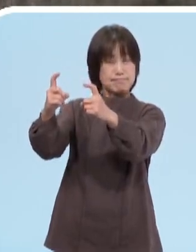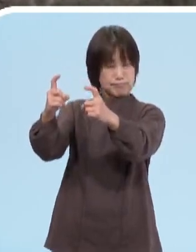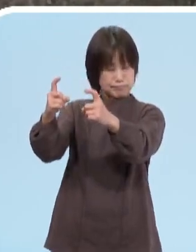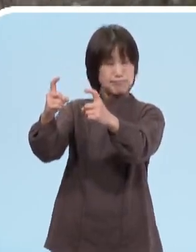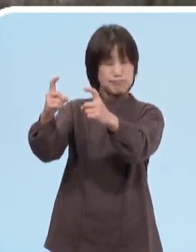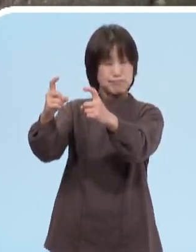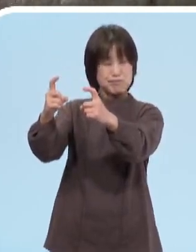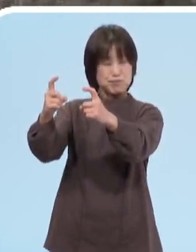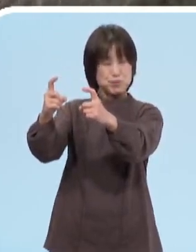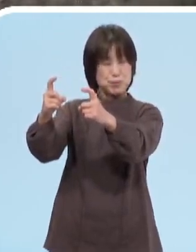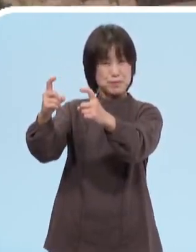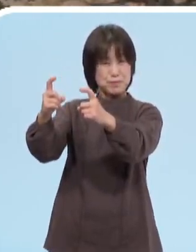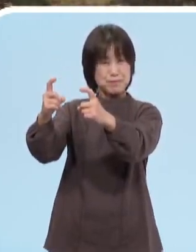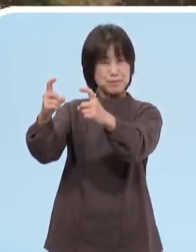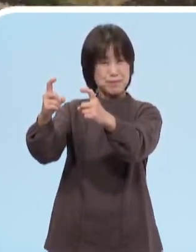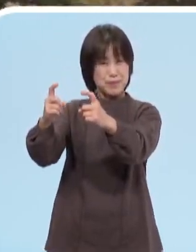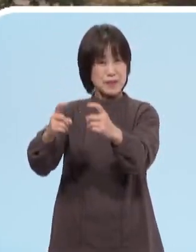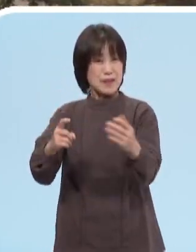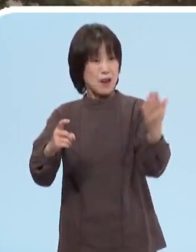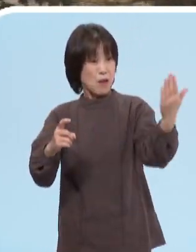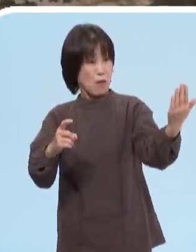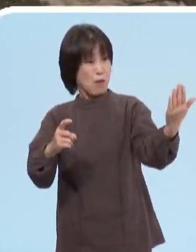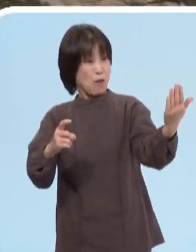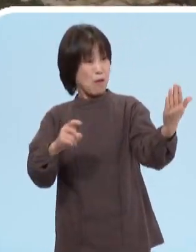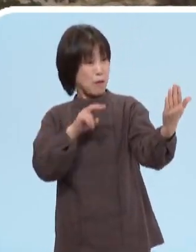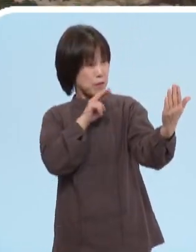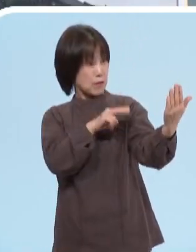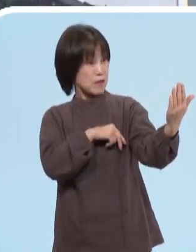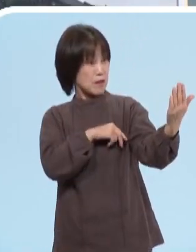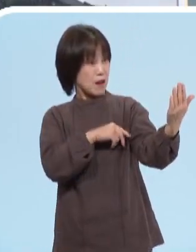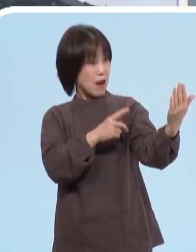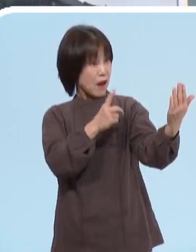守が見えます。 はいはい、あ、